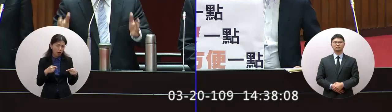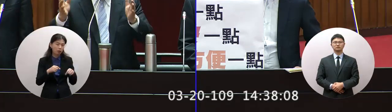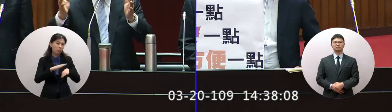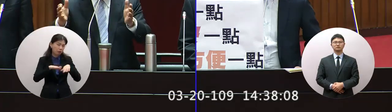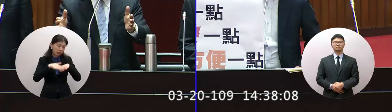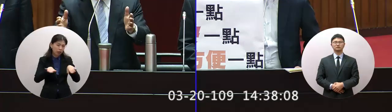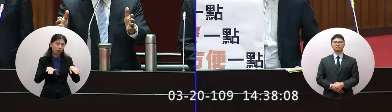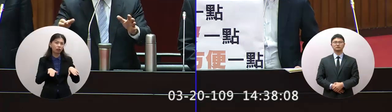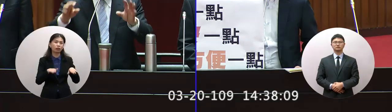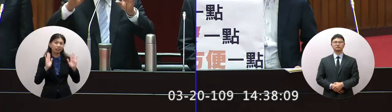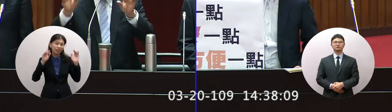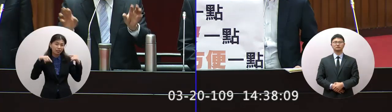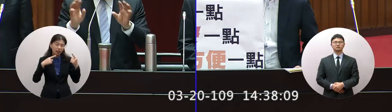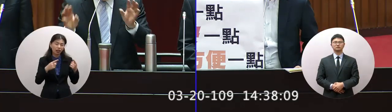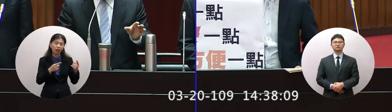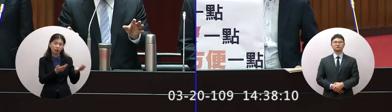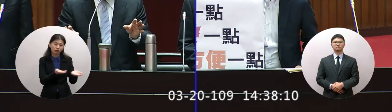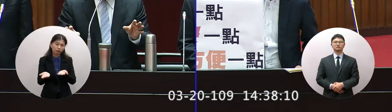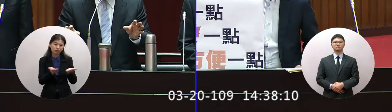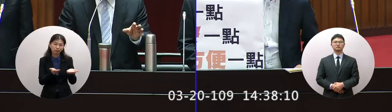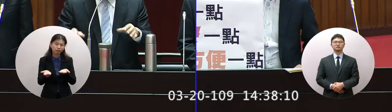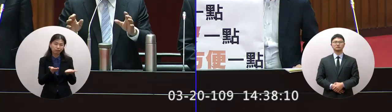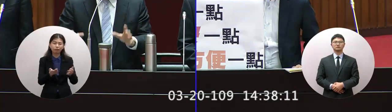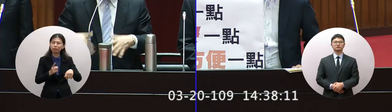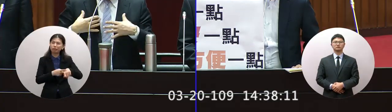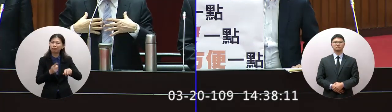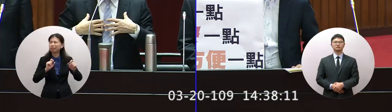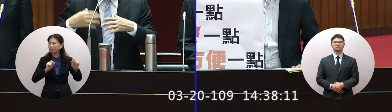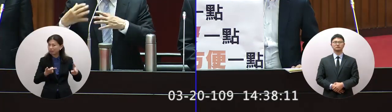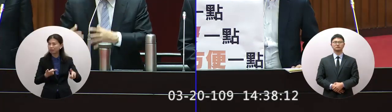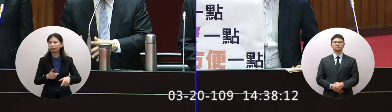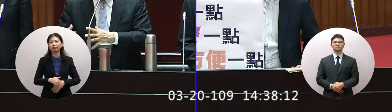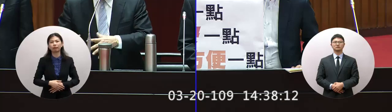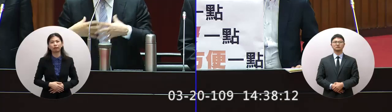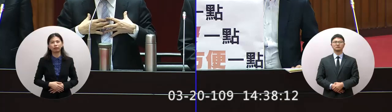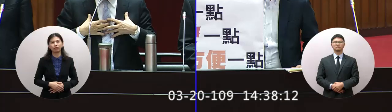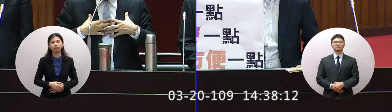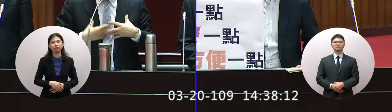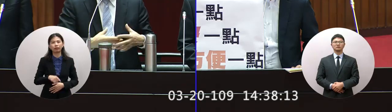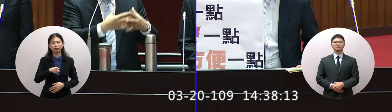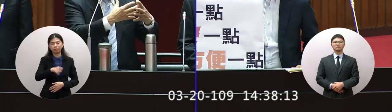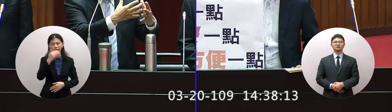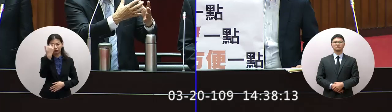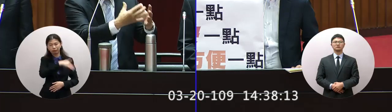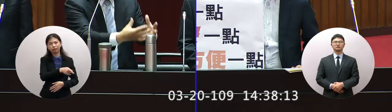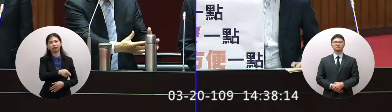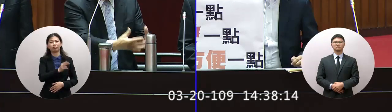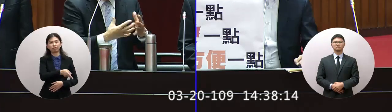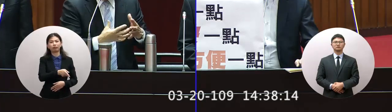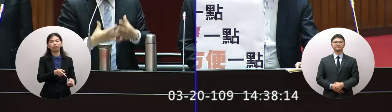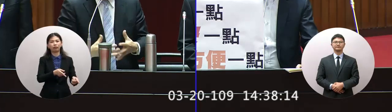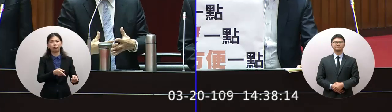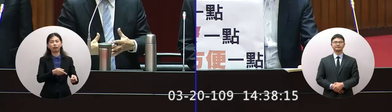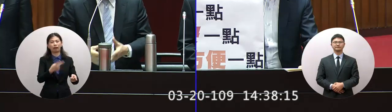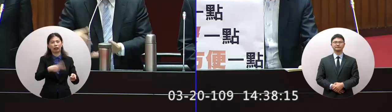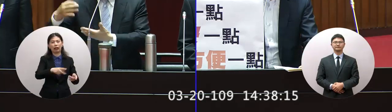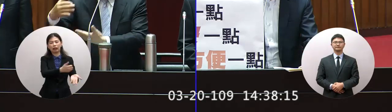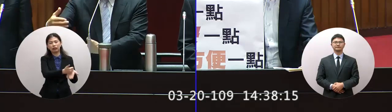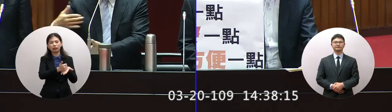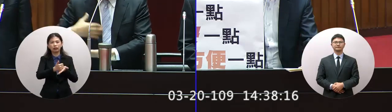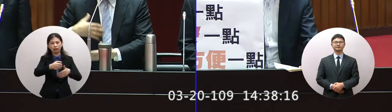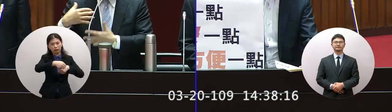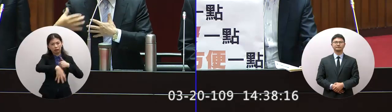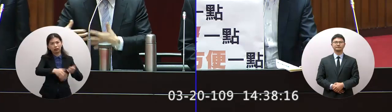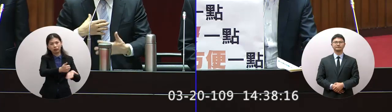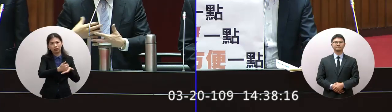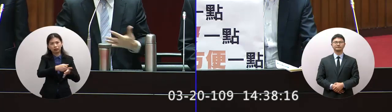平常正常的生产模式，所以他不可能这个时候去雇用工人